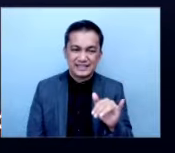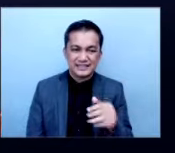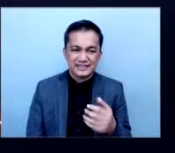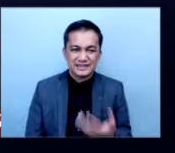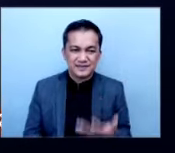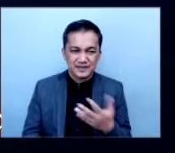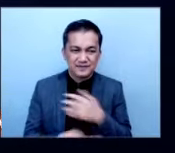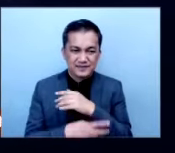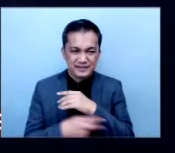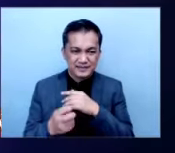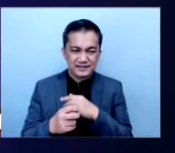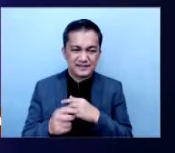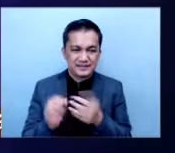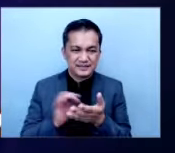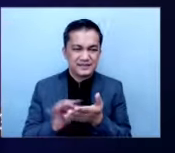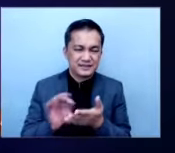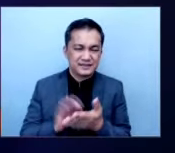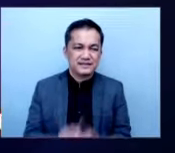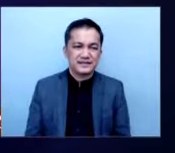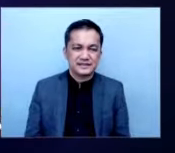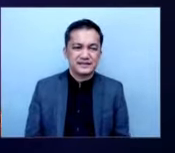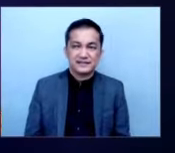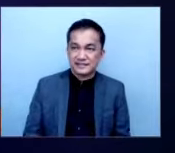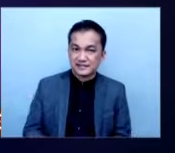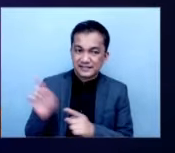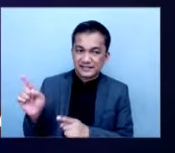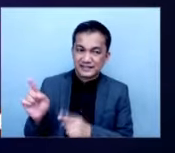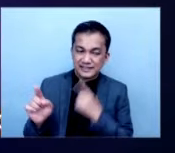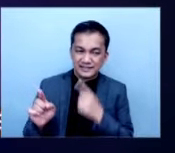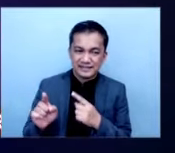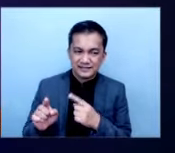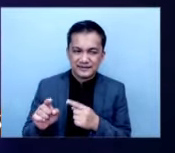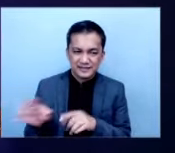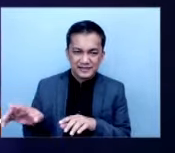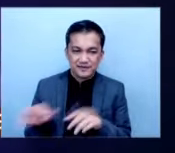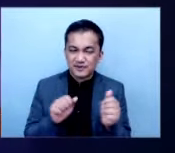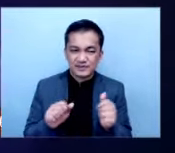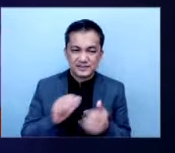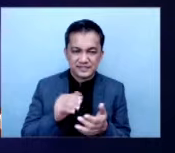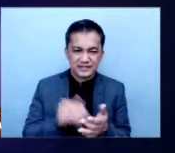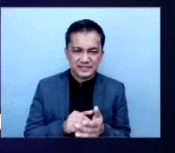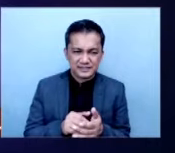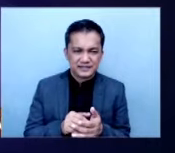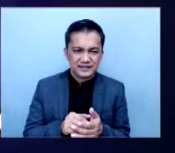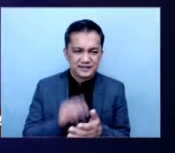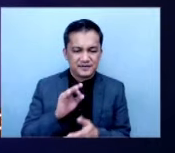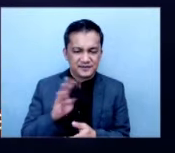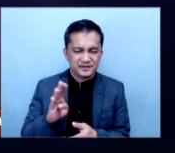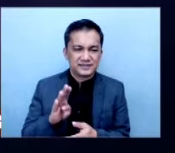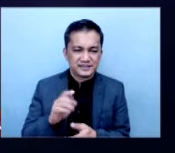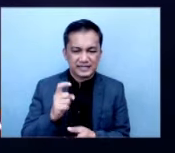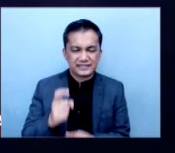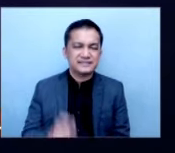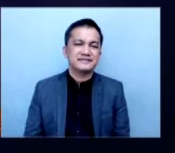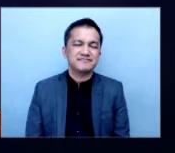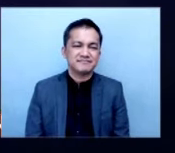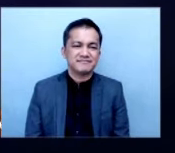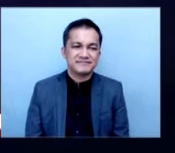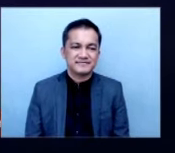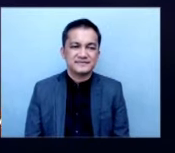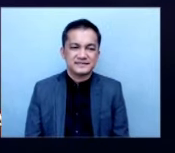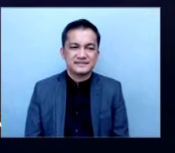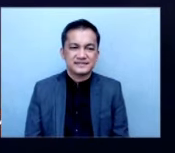na-hack na ang kanyang account ang isang ito nag-ala evacuation Center pa raw ng Facebook users ang ex naki-join din